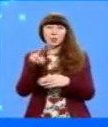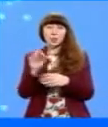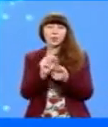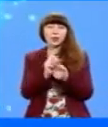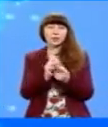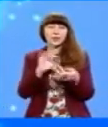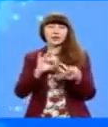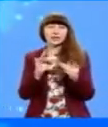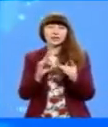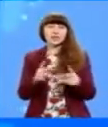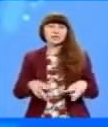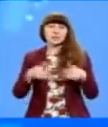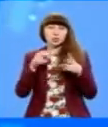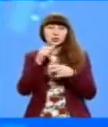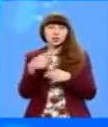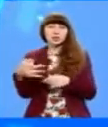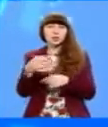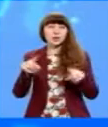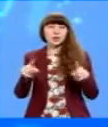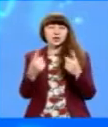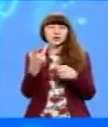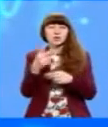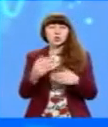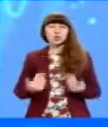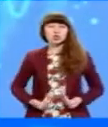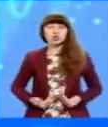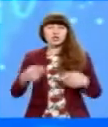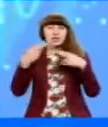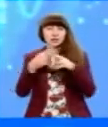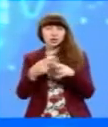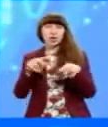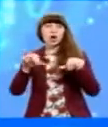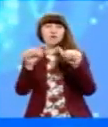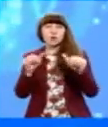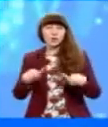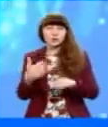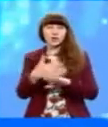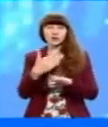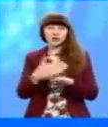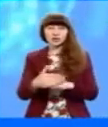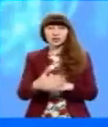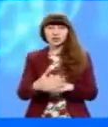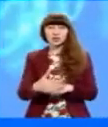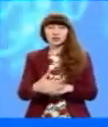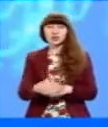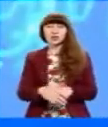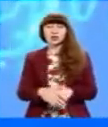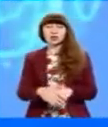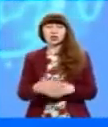қылмыспен күрес бөлімінің қызметкерлері шағын несие ұйымдарының бірінен онлайн несие рәсімдеген елорданың екі тұрғынын